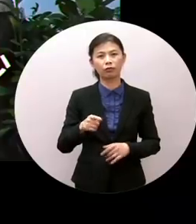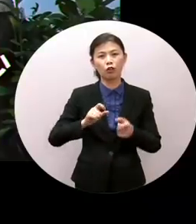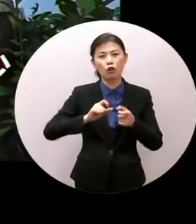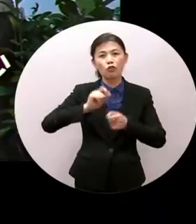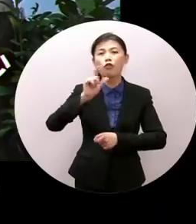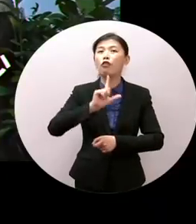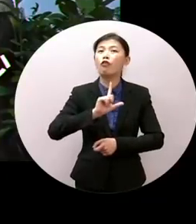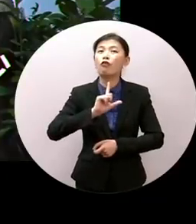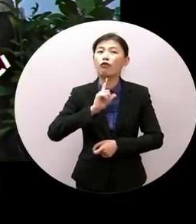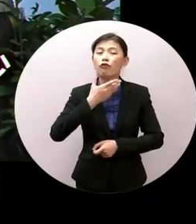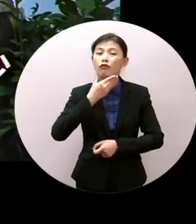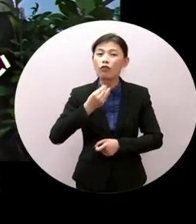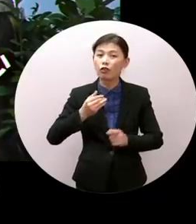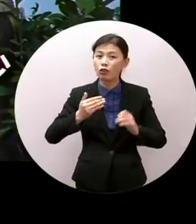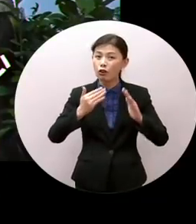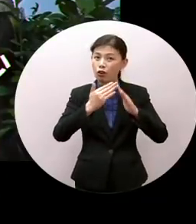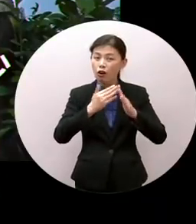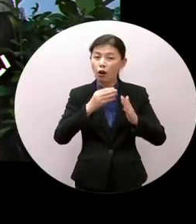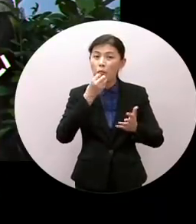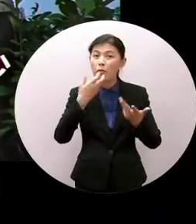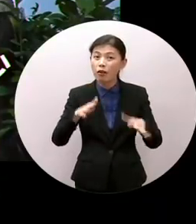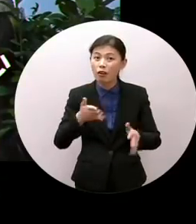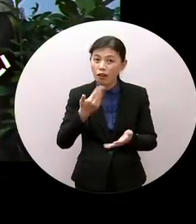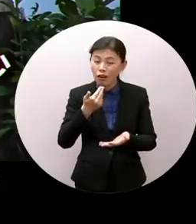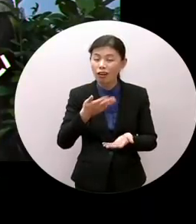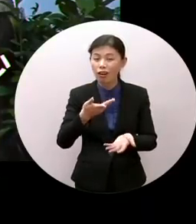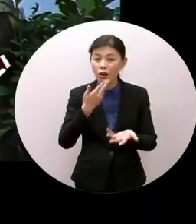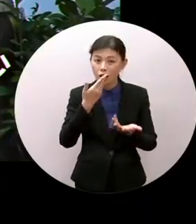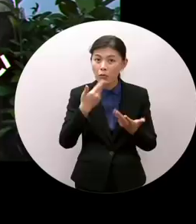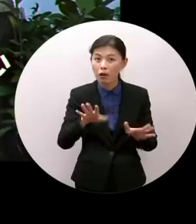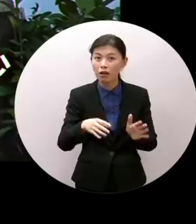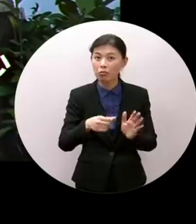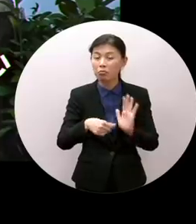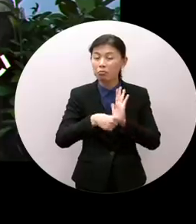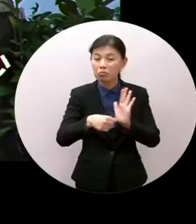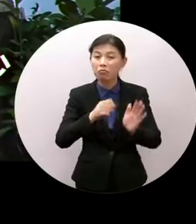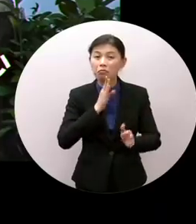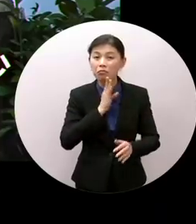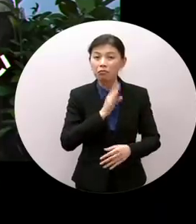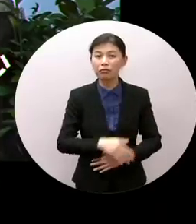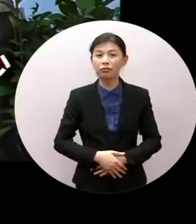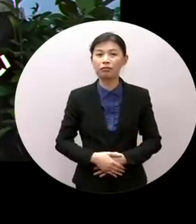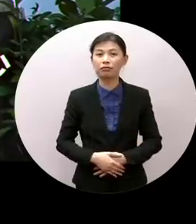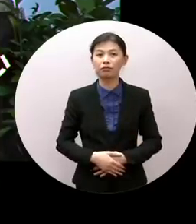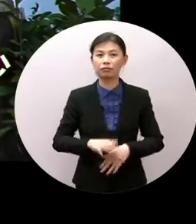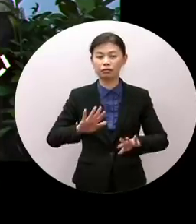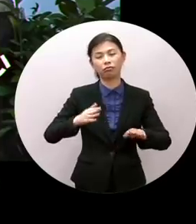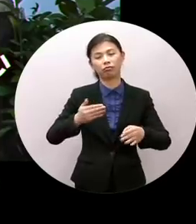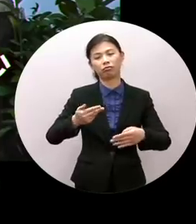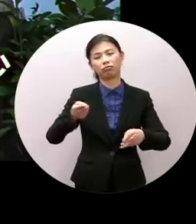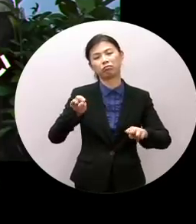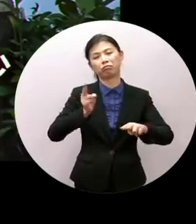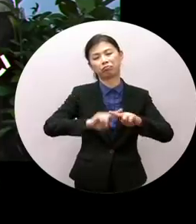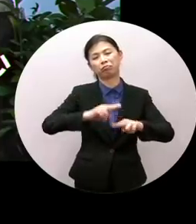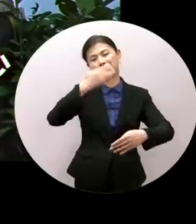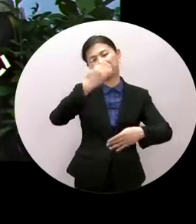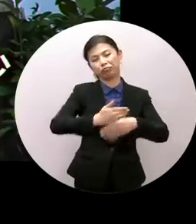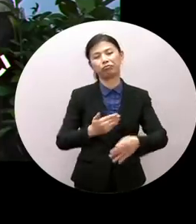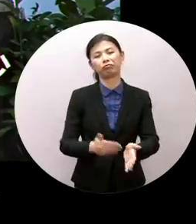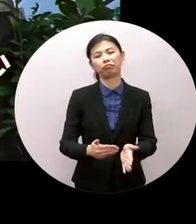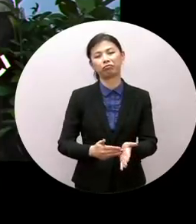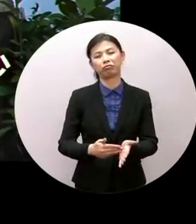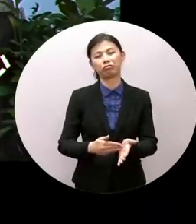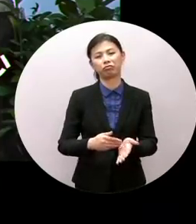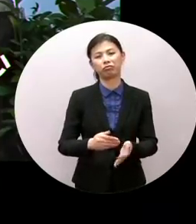福楼，我请院长应该不去过了。永福楼非常非常出名的，永福楼现在他就关门了，关门了，他租不出